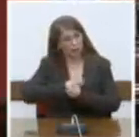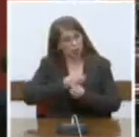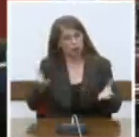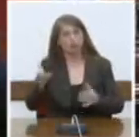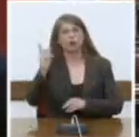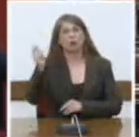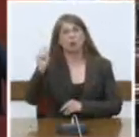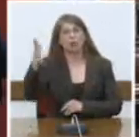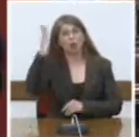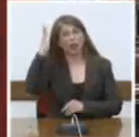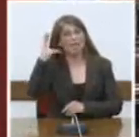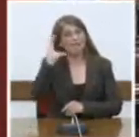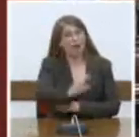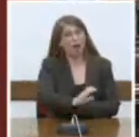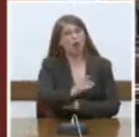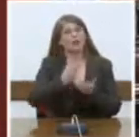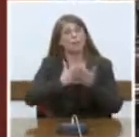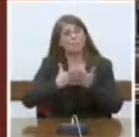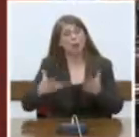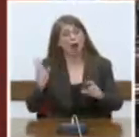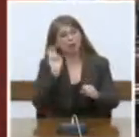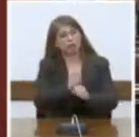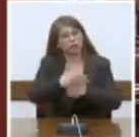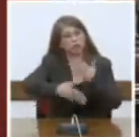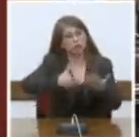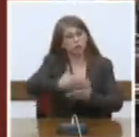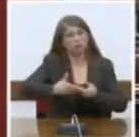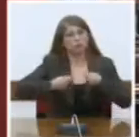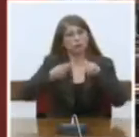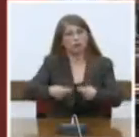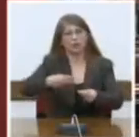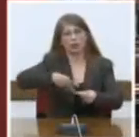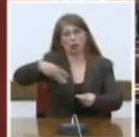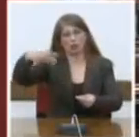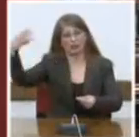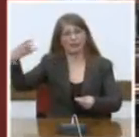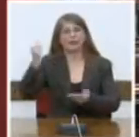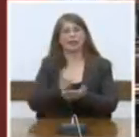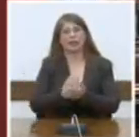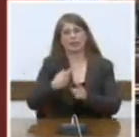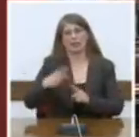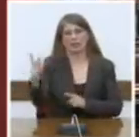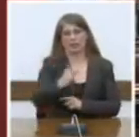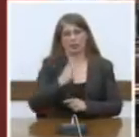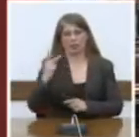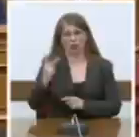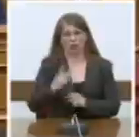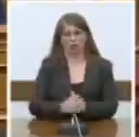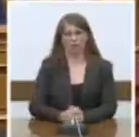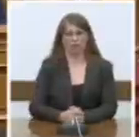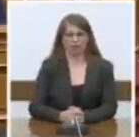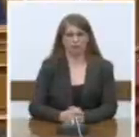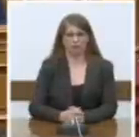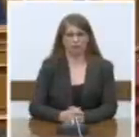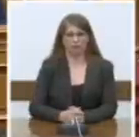πολιτικό κεφάλαιο και τη μεγάλη παρακαταθήκη που κληροδοτεί και στο ΣΥΡΙΖΑ αλλά και στην ελληνική κοινωνία. Γιατί,